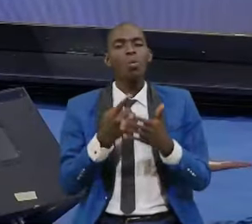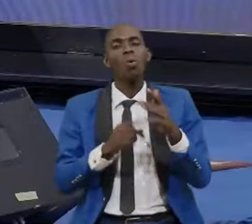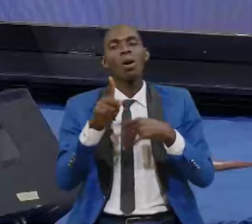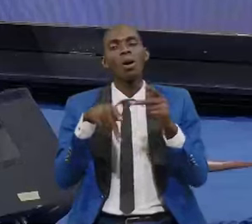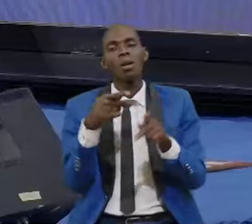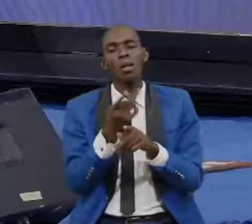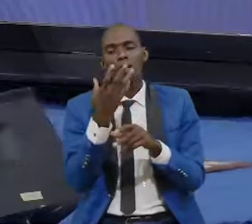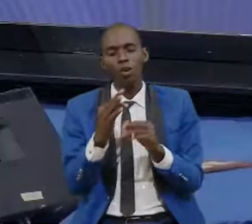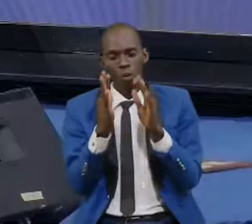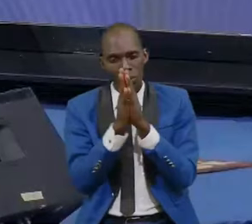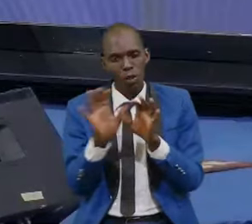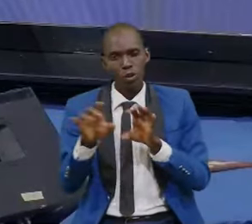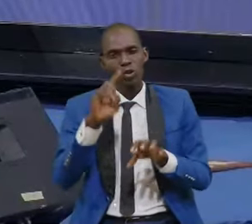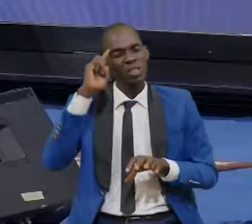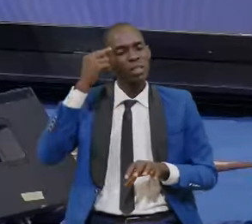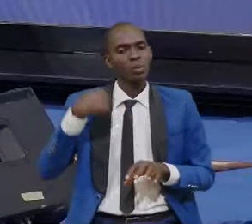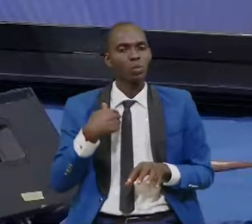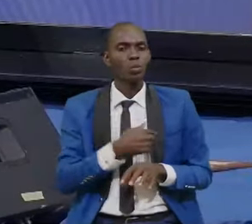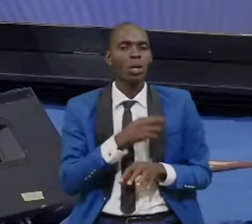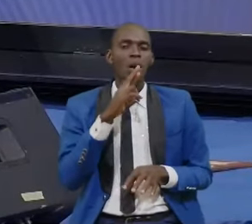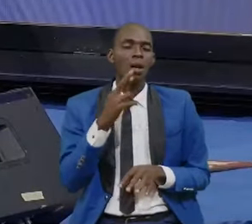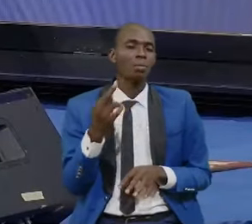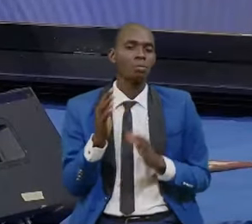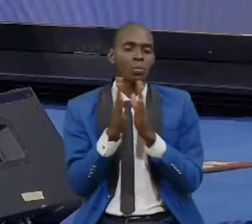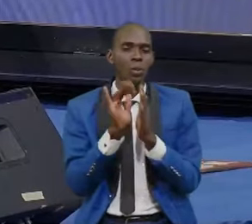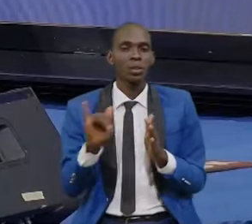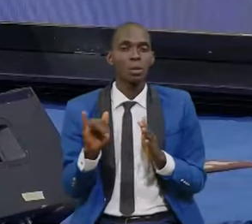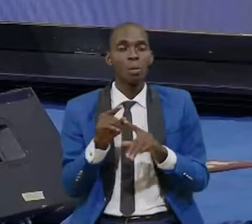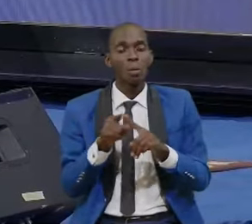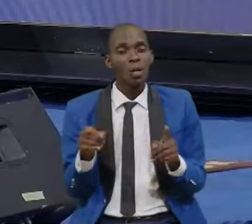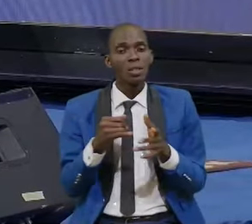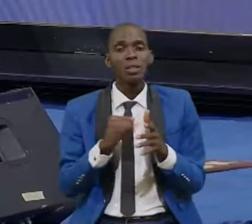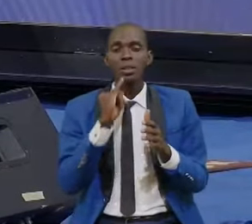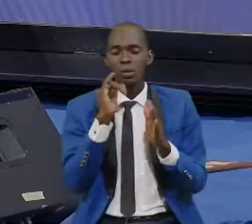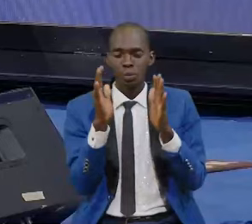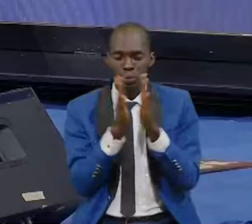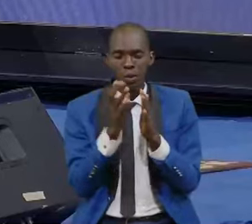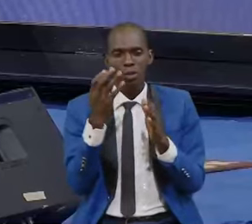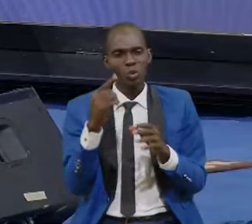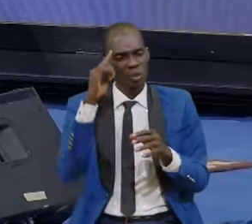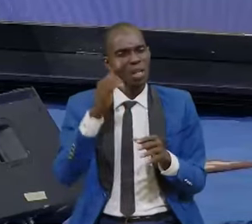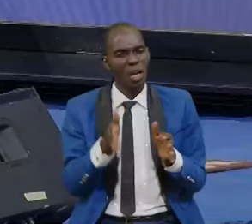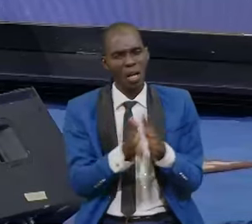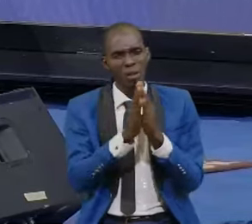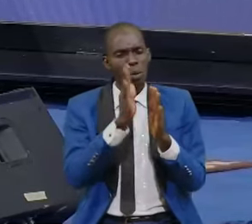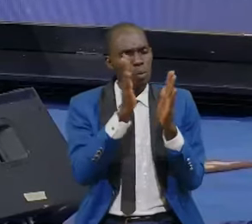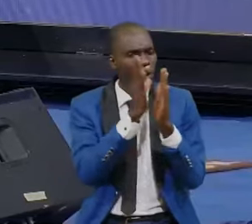de prière penses-tu que nous faisons? La prière de foi ou la prière d'incrédulité?